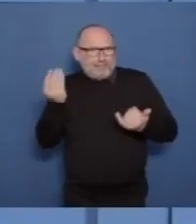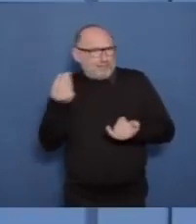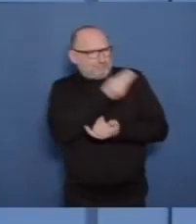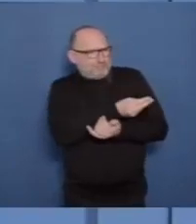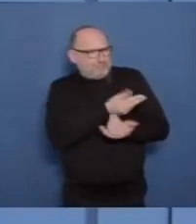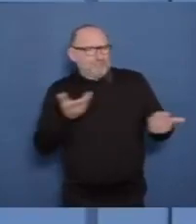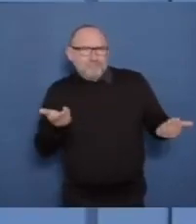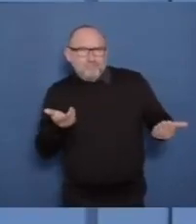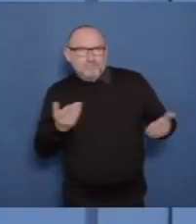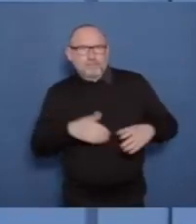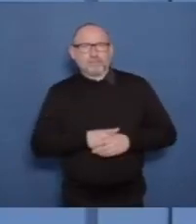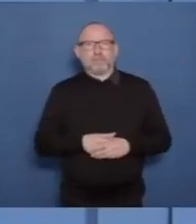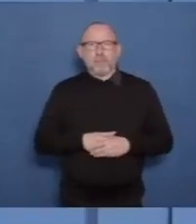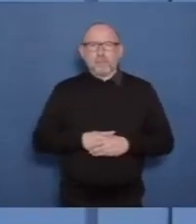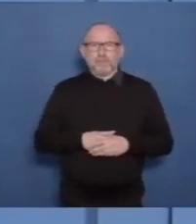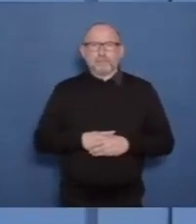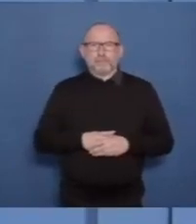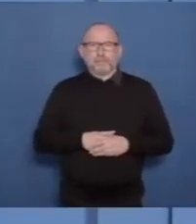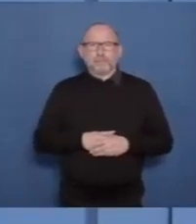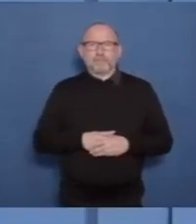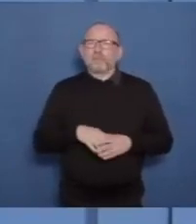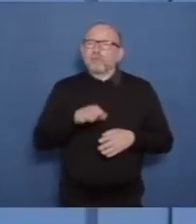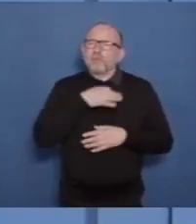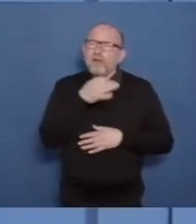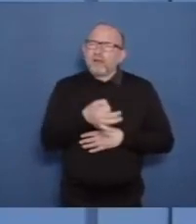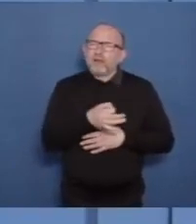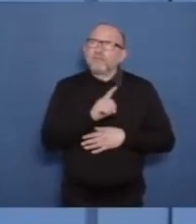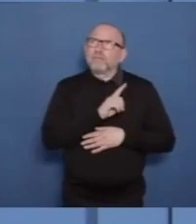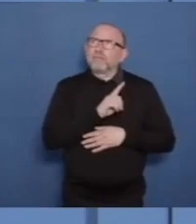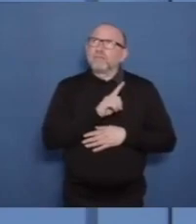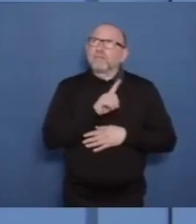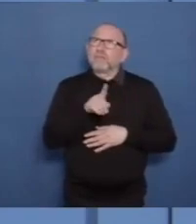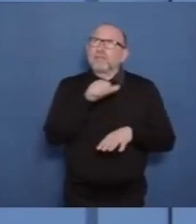Die Impfdaten nicht zur Verfügung stellen?